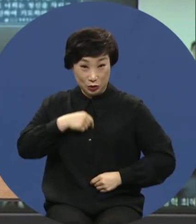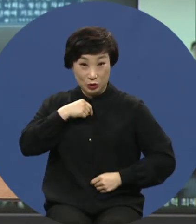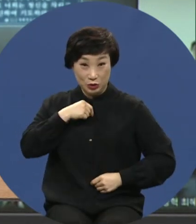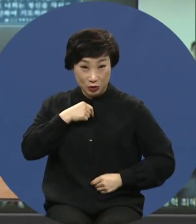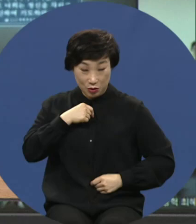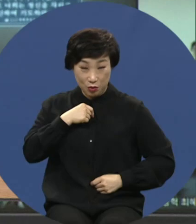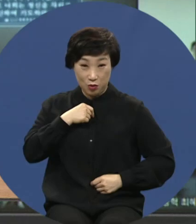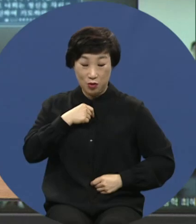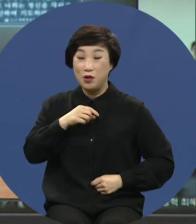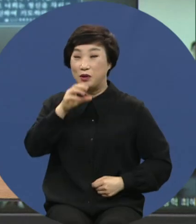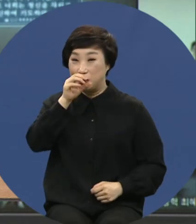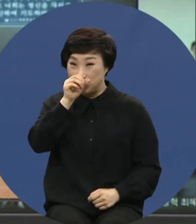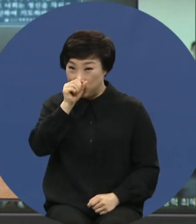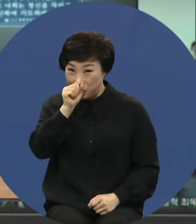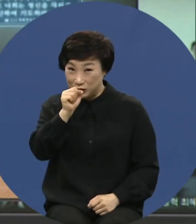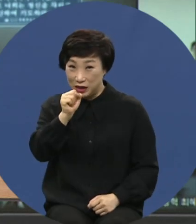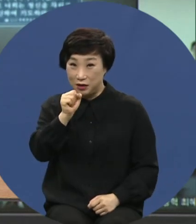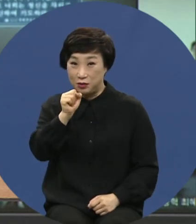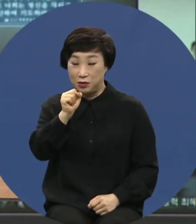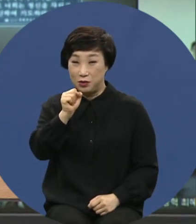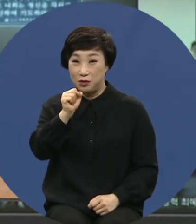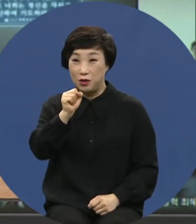의로우시고 선하시고